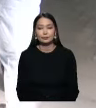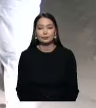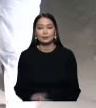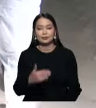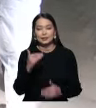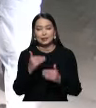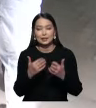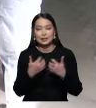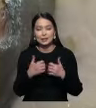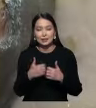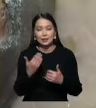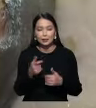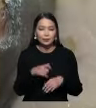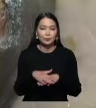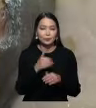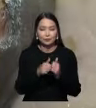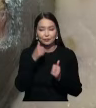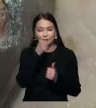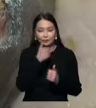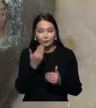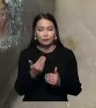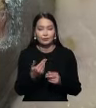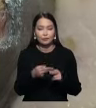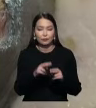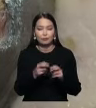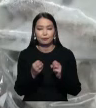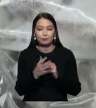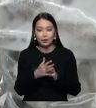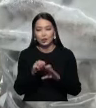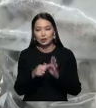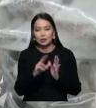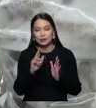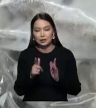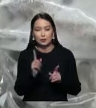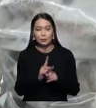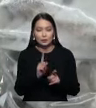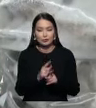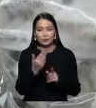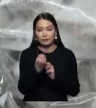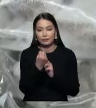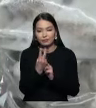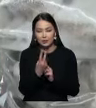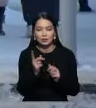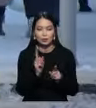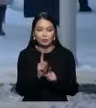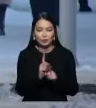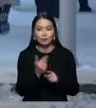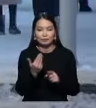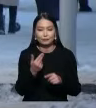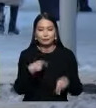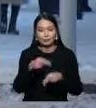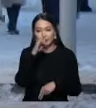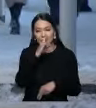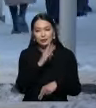Среднестатистический житель планеты ежегодно съедает 16 килограммов рыбы. Но если японцы потребляют до 90 кило полезного продукта в год, то